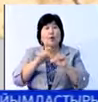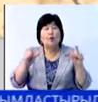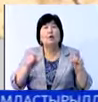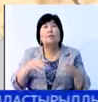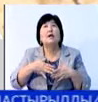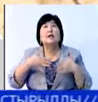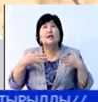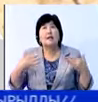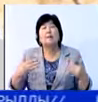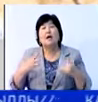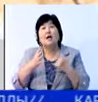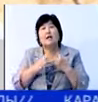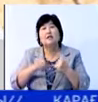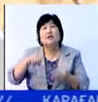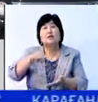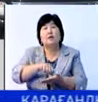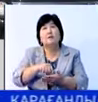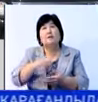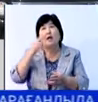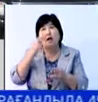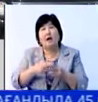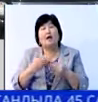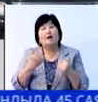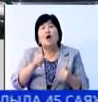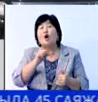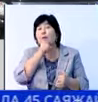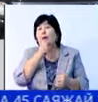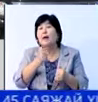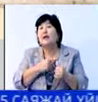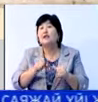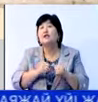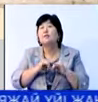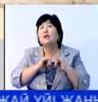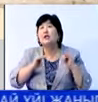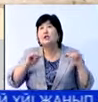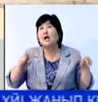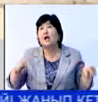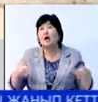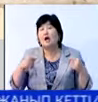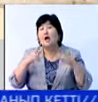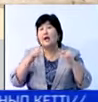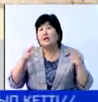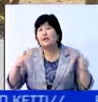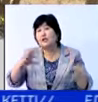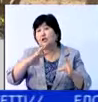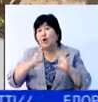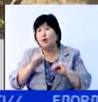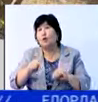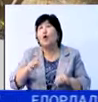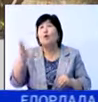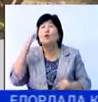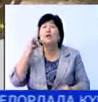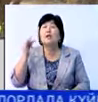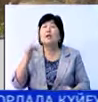кем болып, ел басқарып жатқан ағаларымыз өте көп. Баба есімін жаңғыртқан мазмұнды шара Қылауыз ата кесенесінде қорытындыланды. Өткен